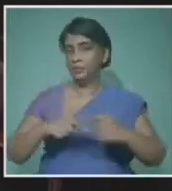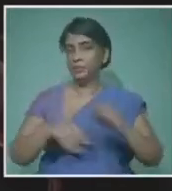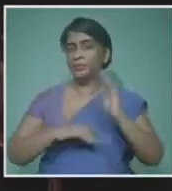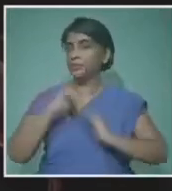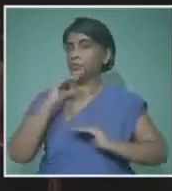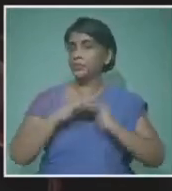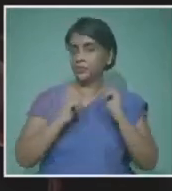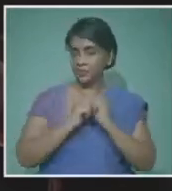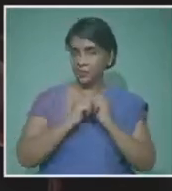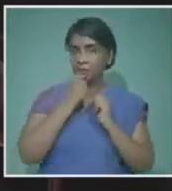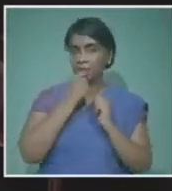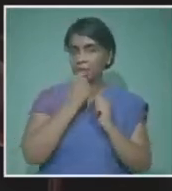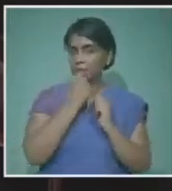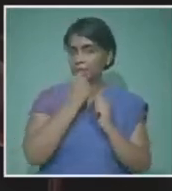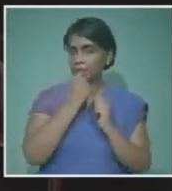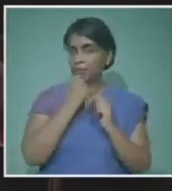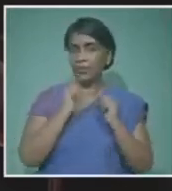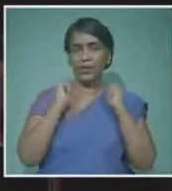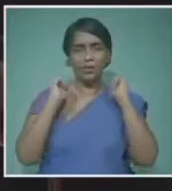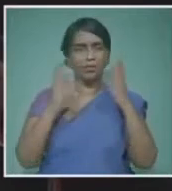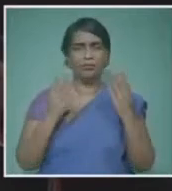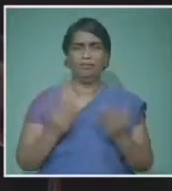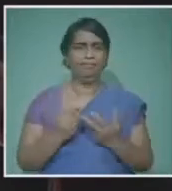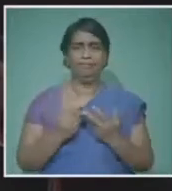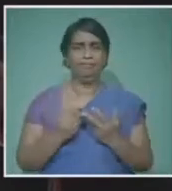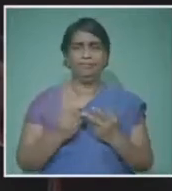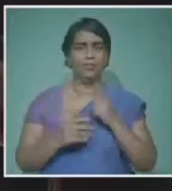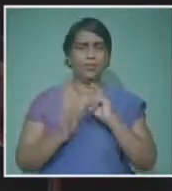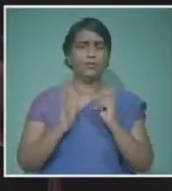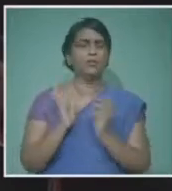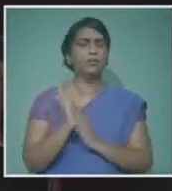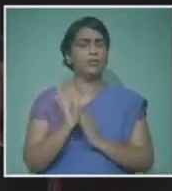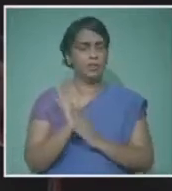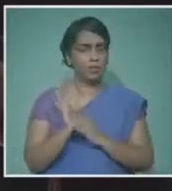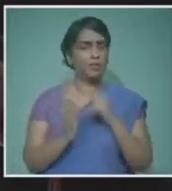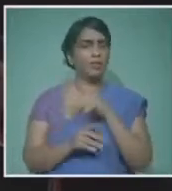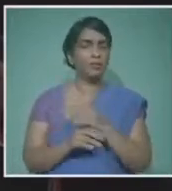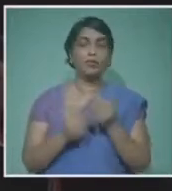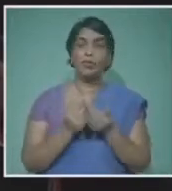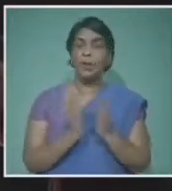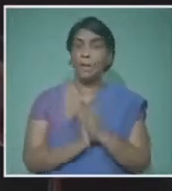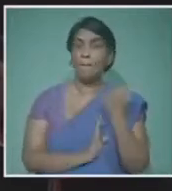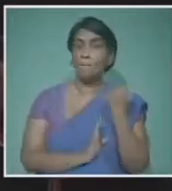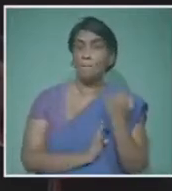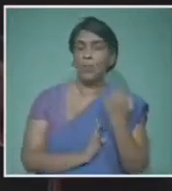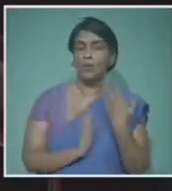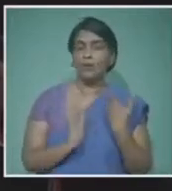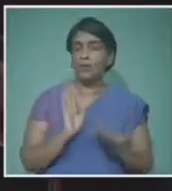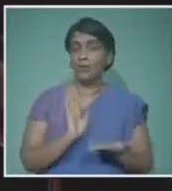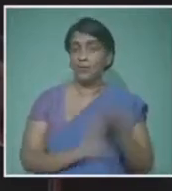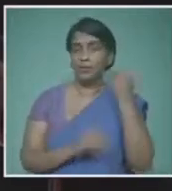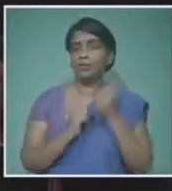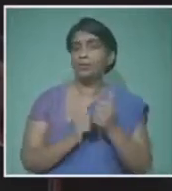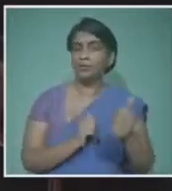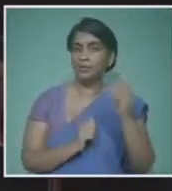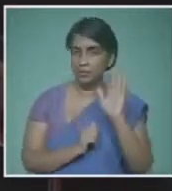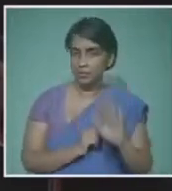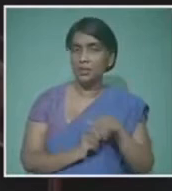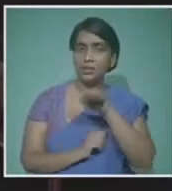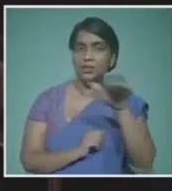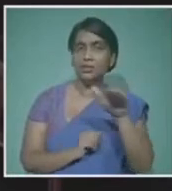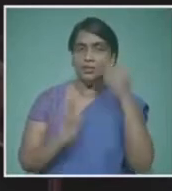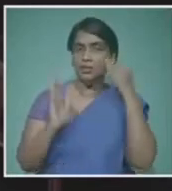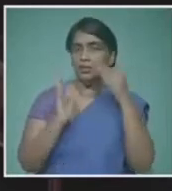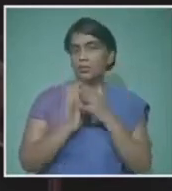ලද ක්‍රියාමාර්ගය සාධාරණ නොවන බවටත් එම කොමිෂන් කොමිසම තමන්ගේ බලතල ඉක්මවා ක්‍රියාත්මක වී ඇති බවටත් සමාජය